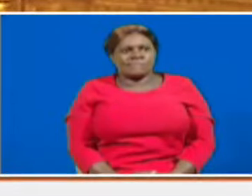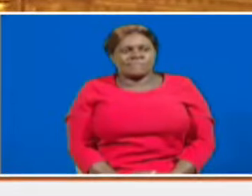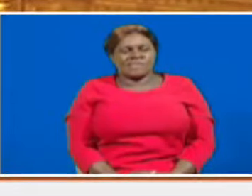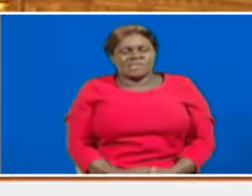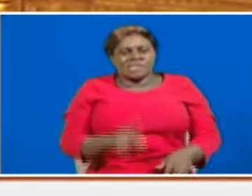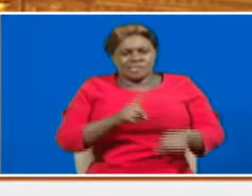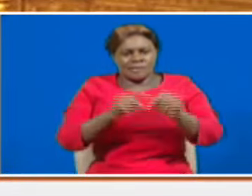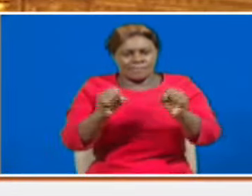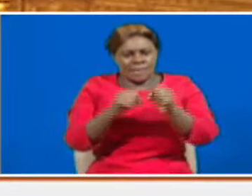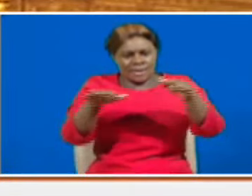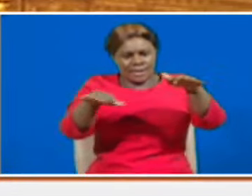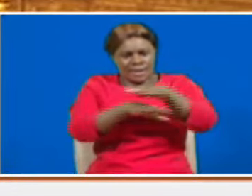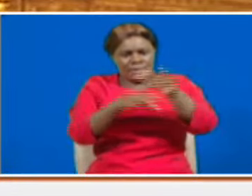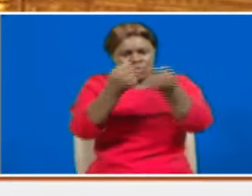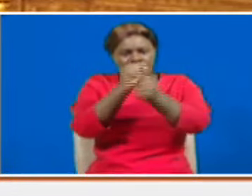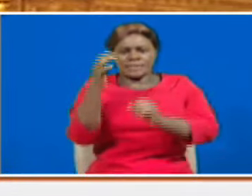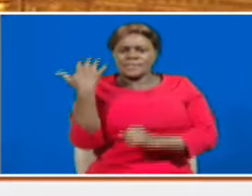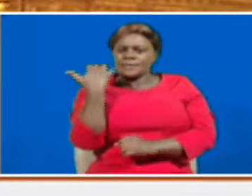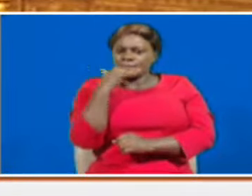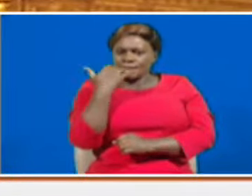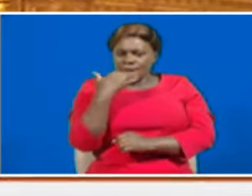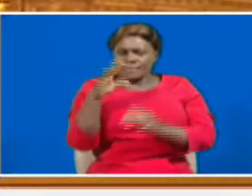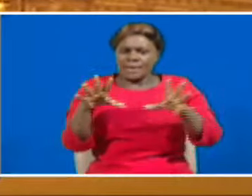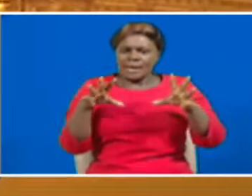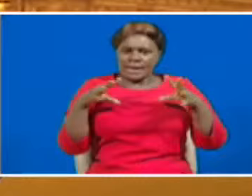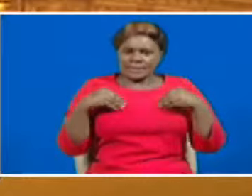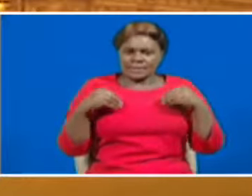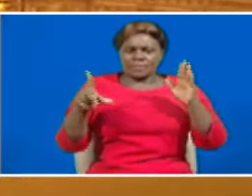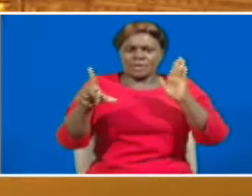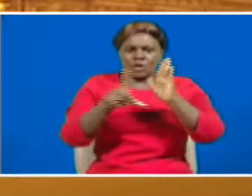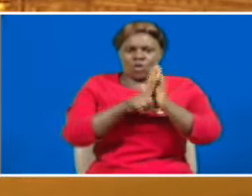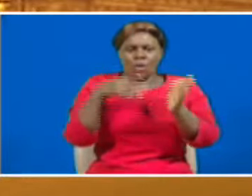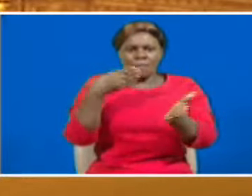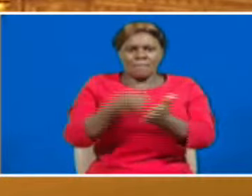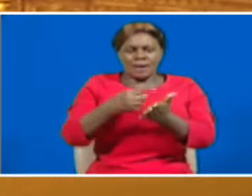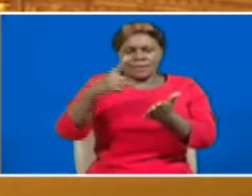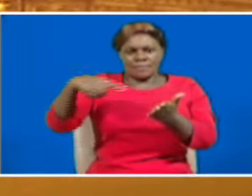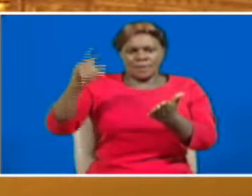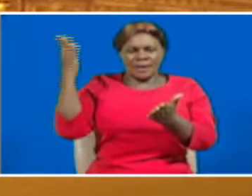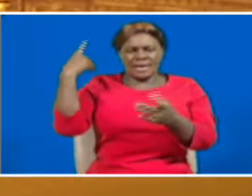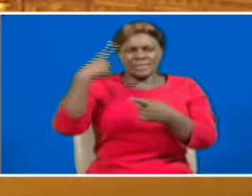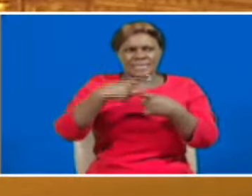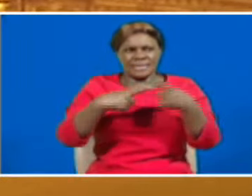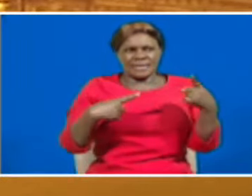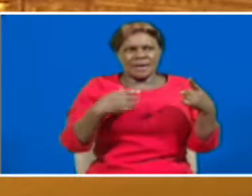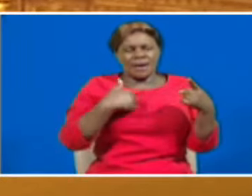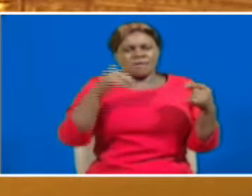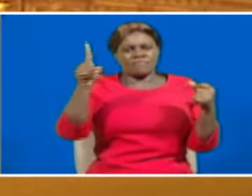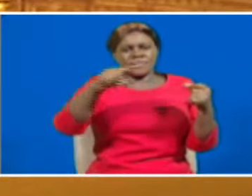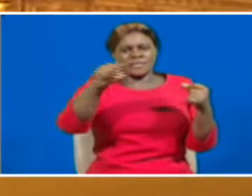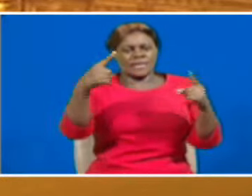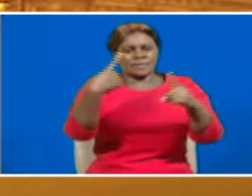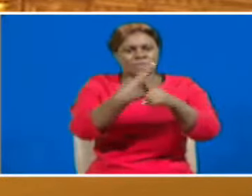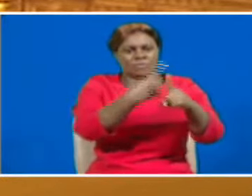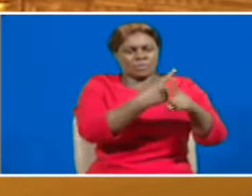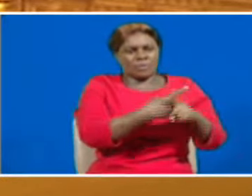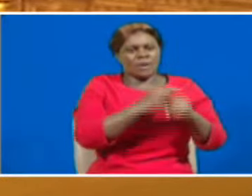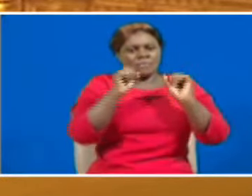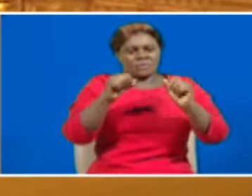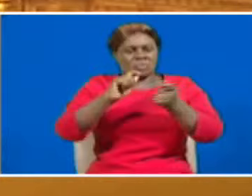Huku hayo yakijiri, naibu wa rais Rigathi Gachagua amekubali kuwa sheria ya fedha iliyopitishwa mwaka uliopita ina kasoro mbalimbali